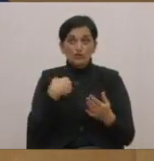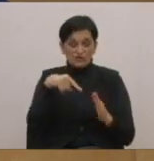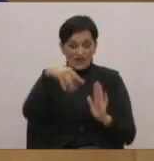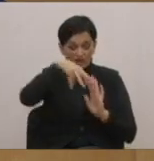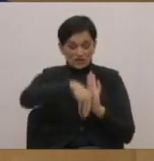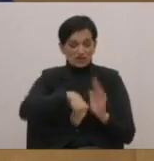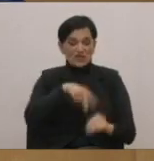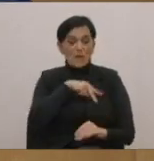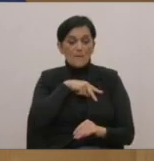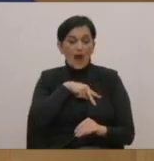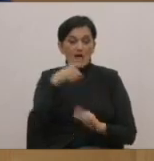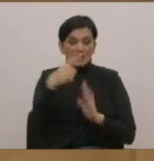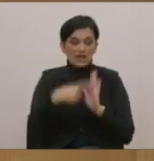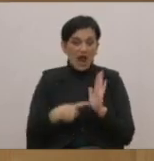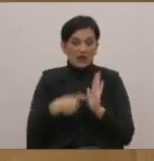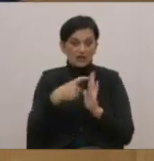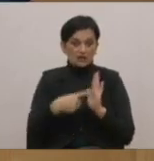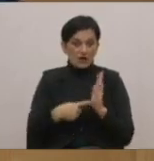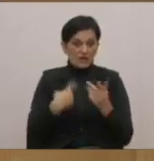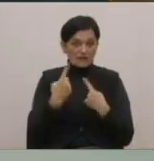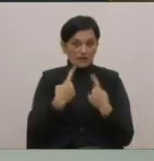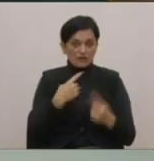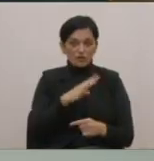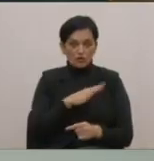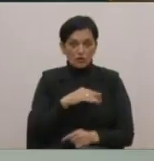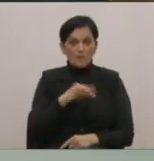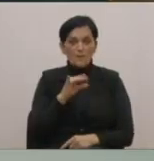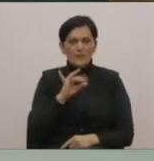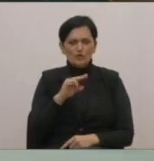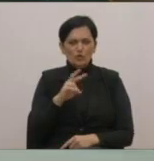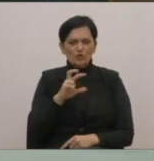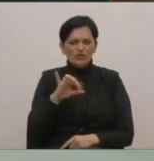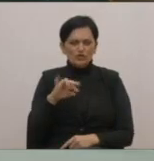parlamentari se zbrat, car ceva e comandoma. Și don ingeo.